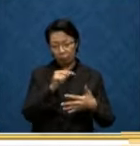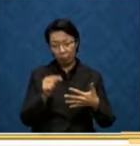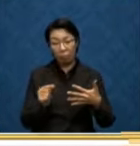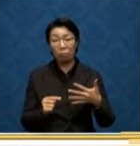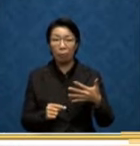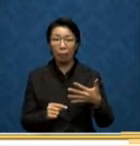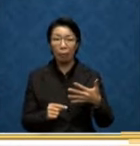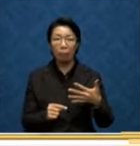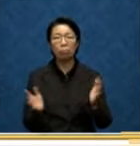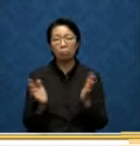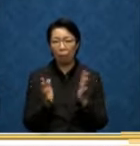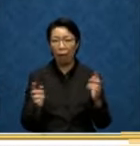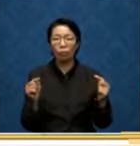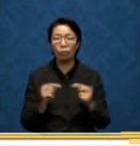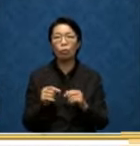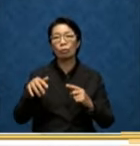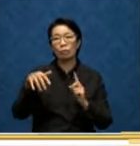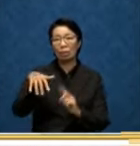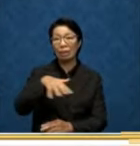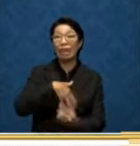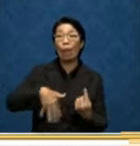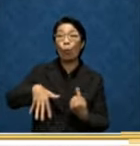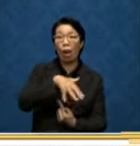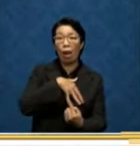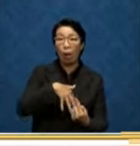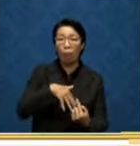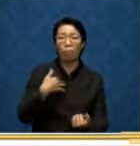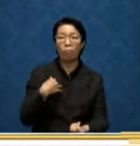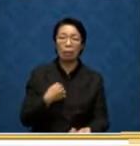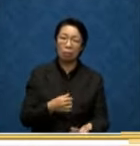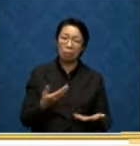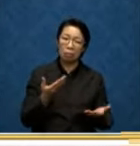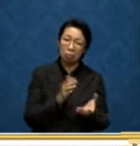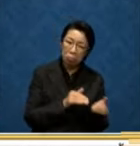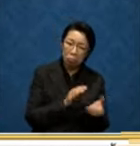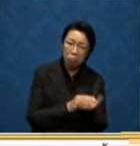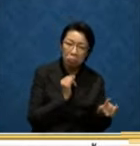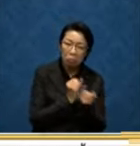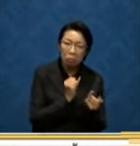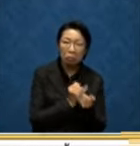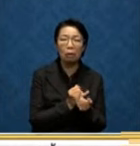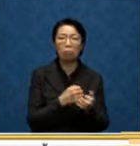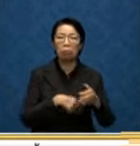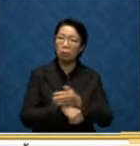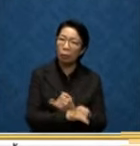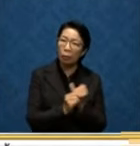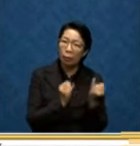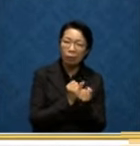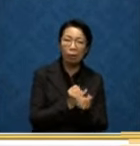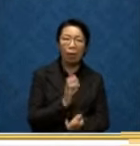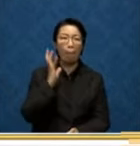เป็นสิ่งแวดล้อมไม่ว่าจะติดการพนันพ่อแม่